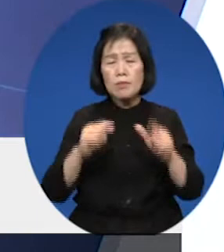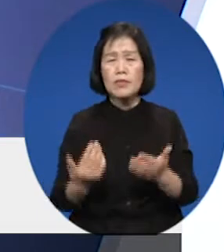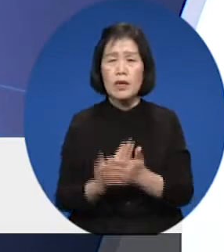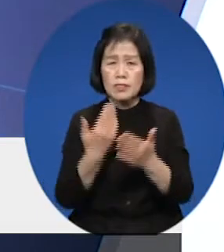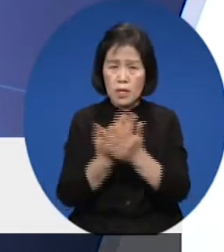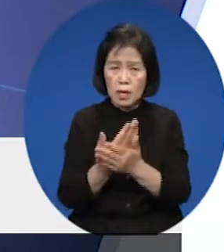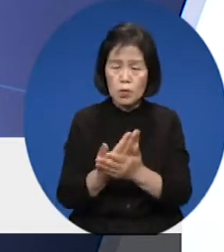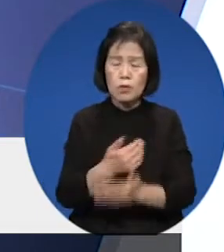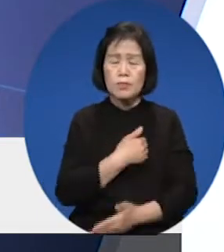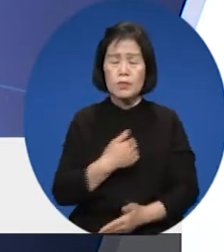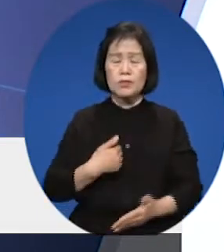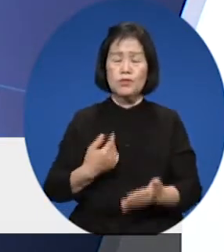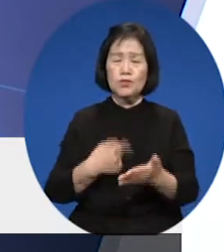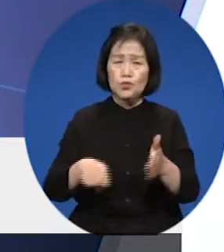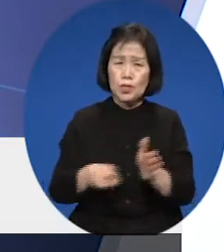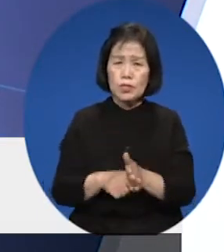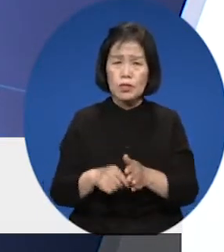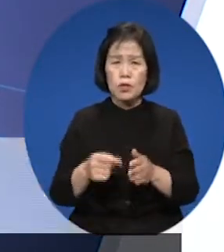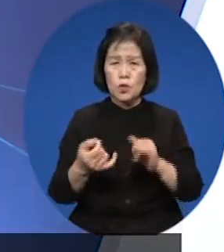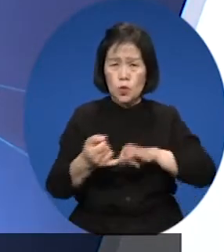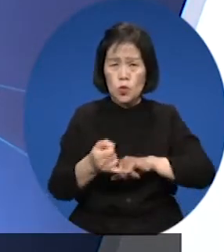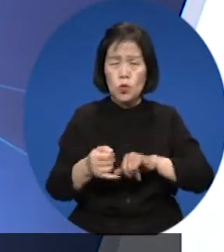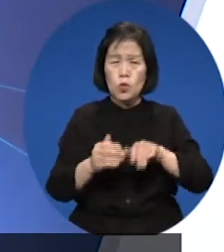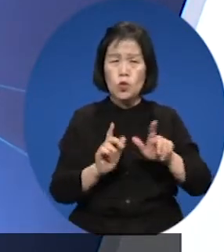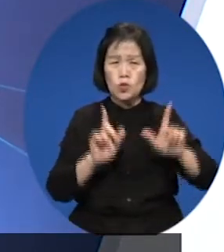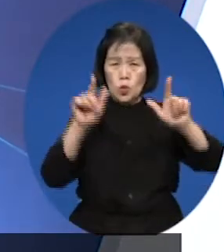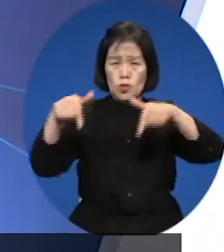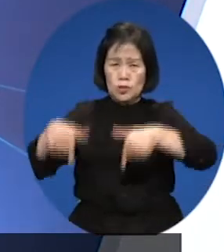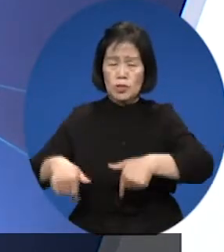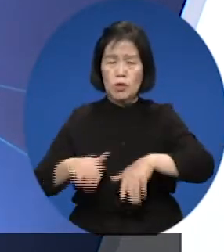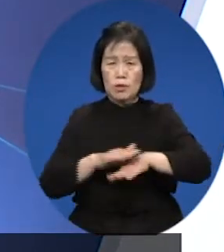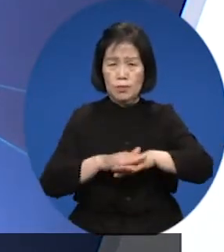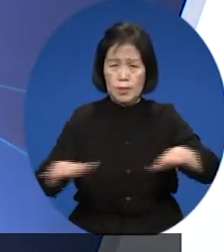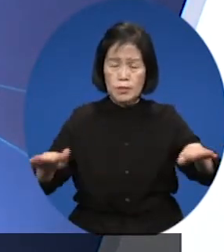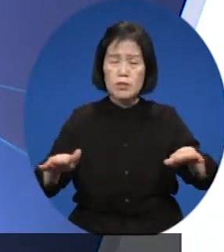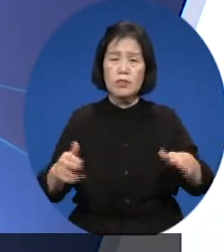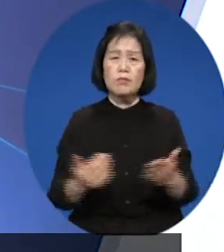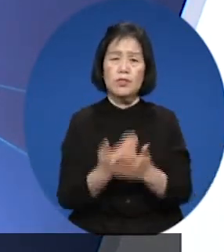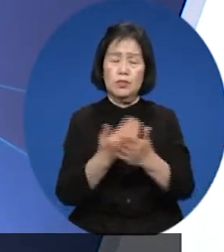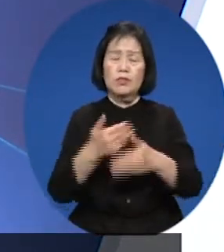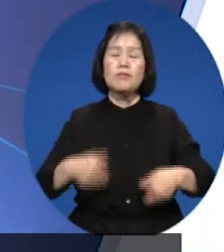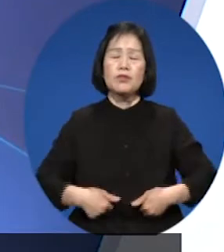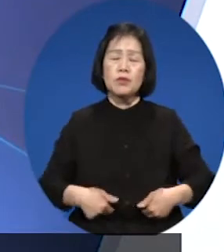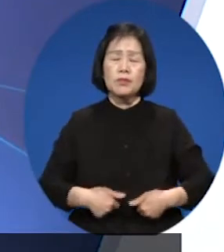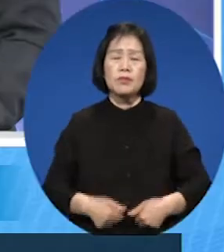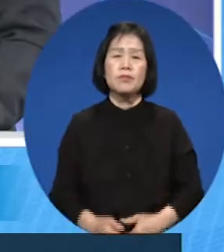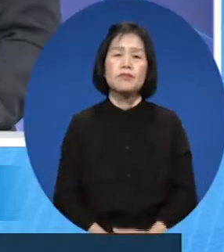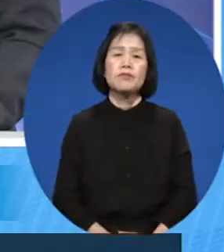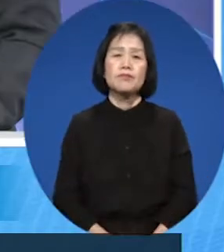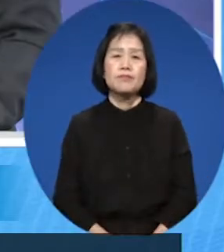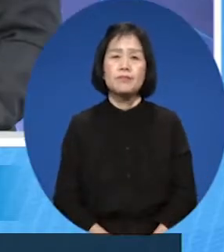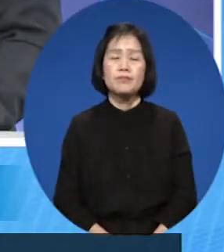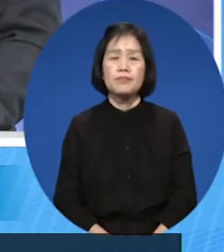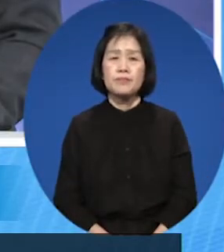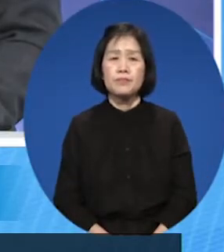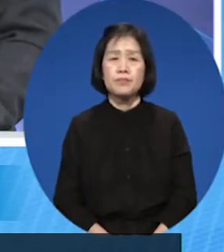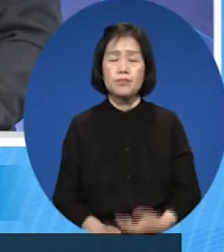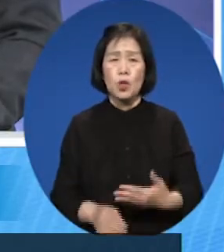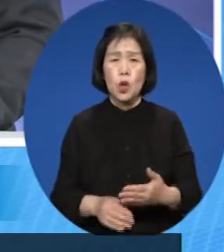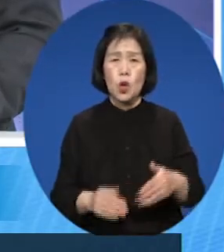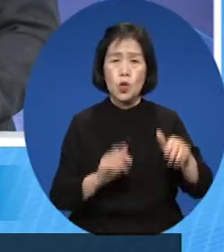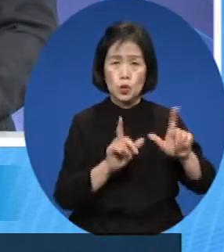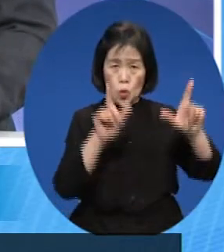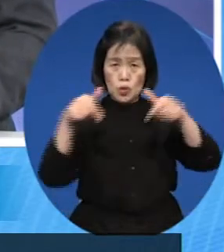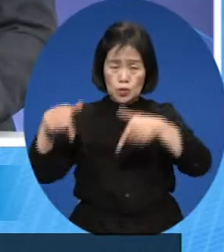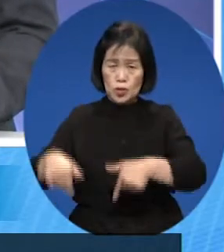만족을 위해서는 반드시 균형발전 일해야 되는 i5 있는 것입니다 4 그러면 동서간의 같은